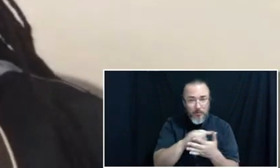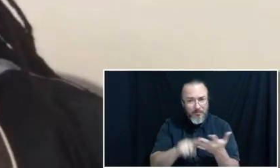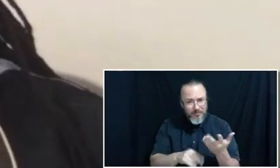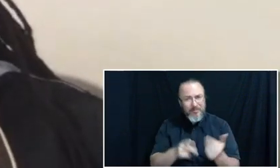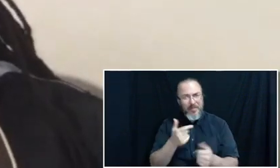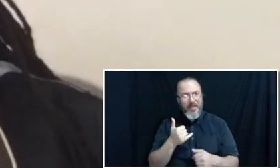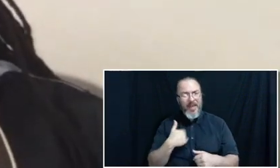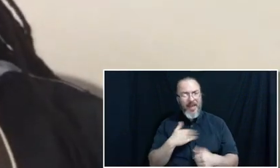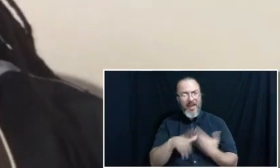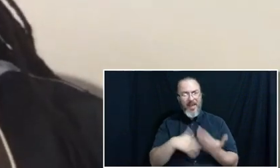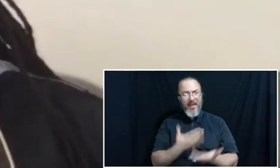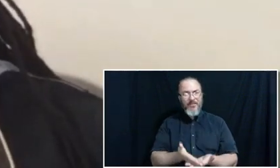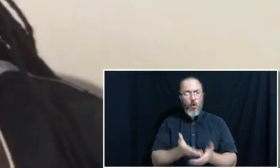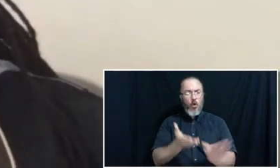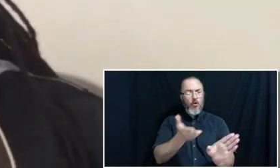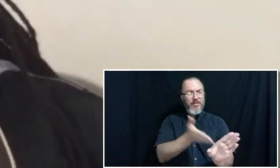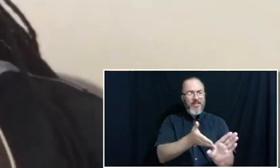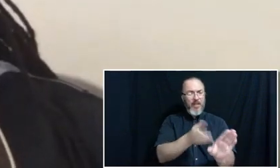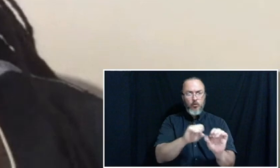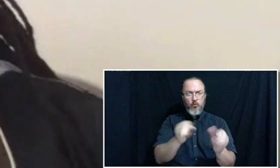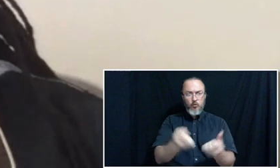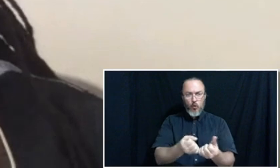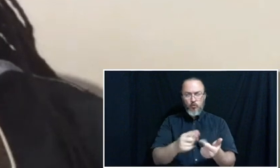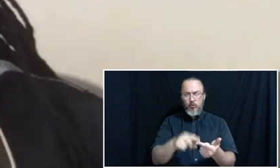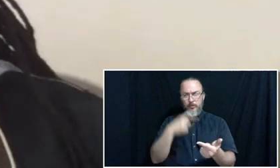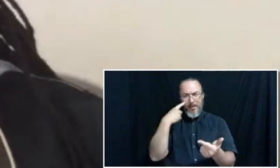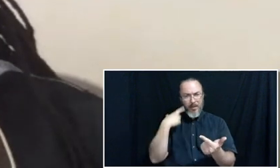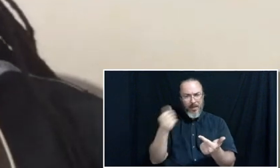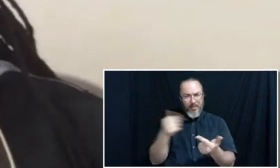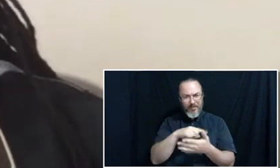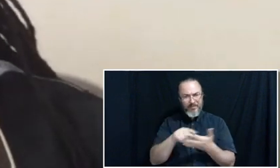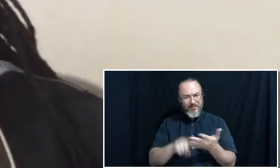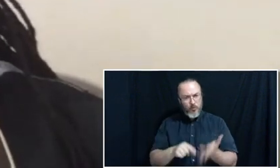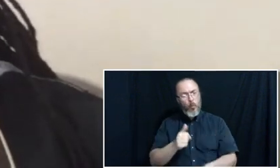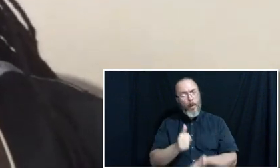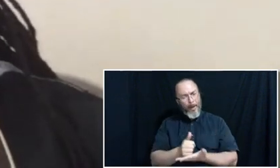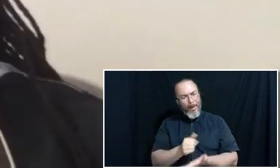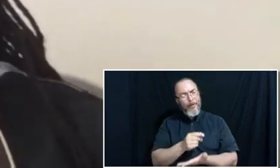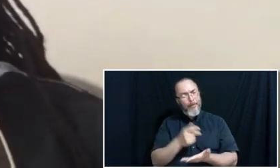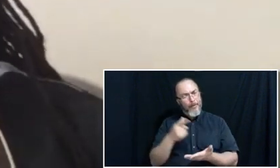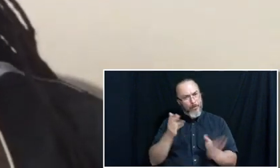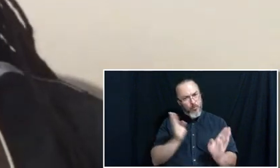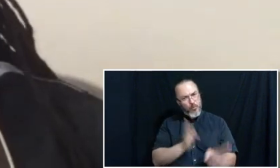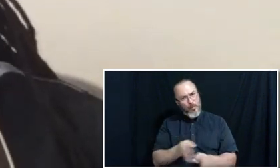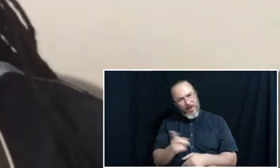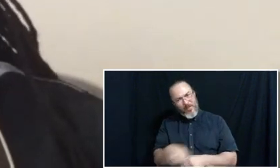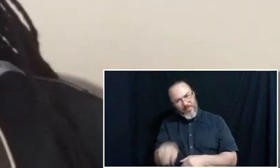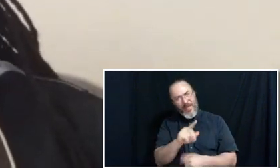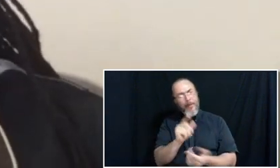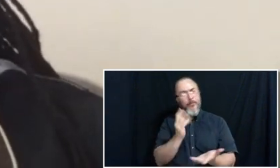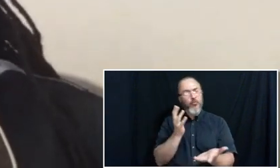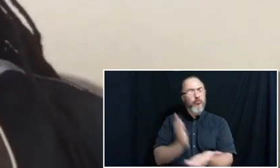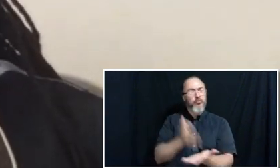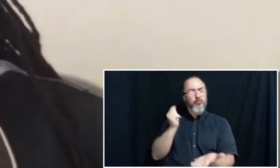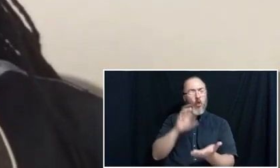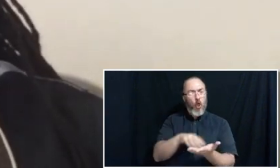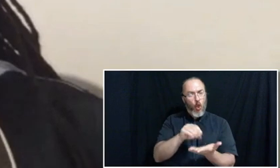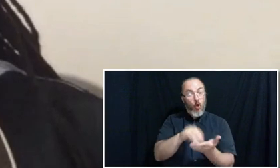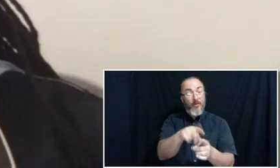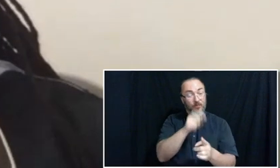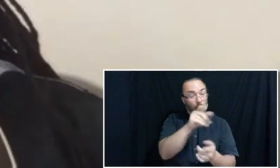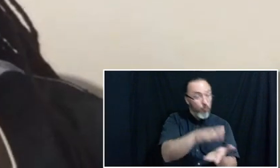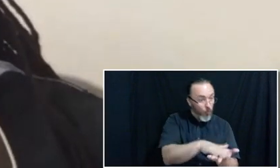bien encadrés par la communauté, obtiennent le meilleur soutien possible pour que les enfants